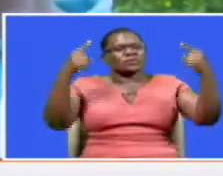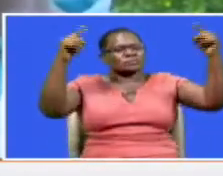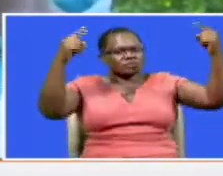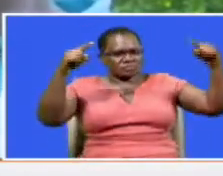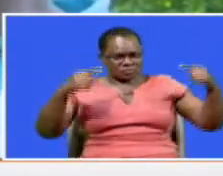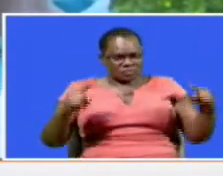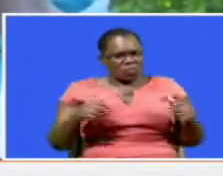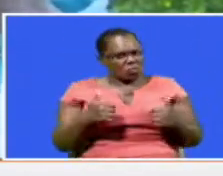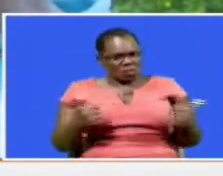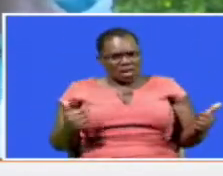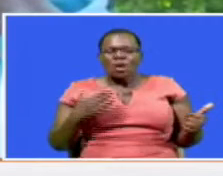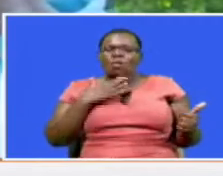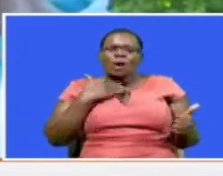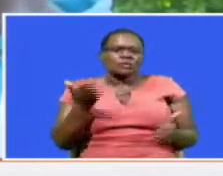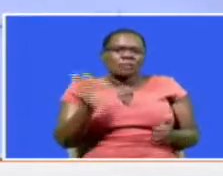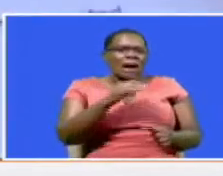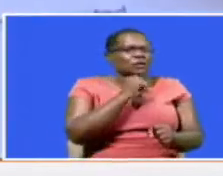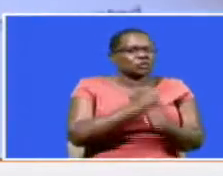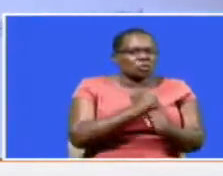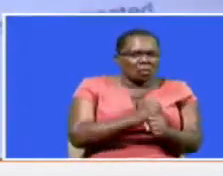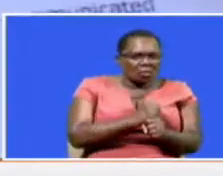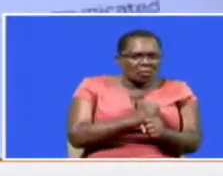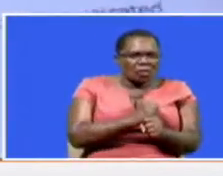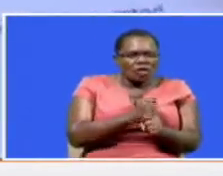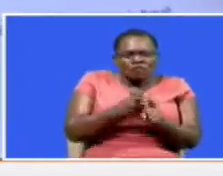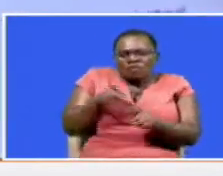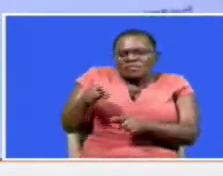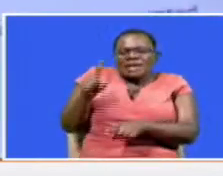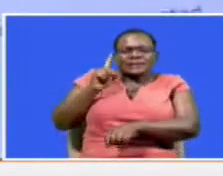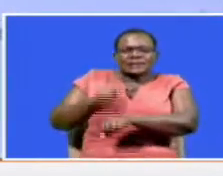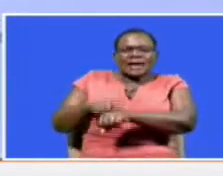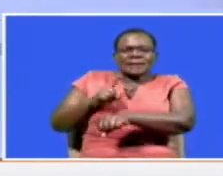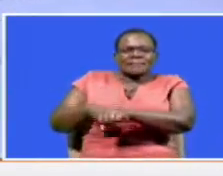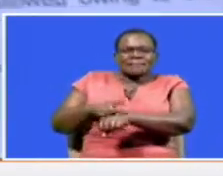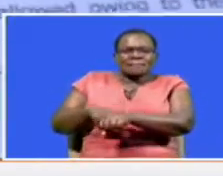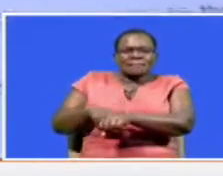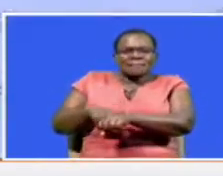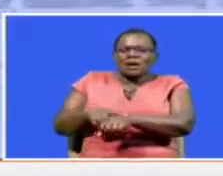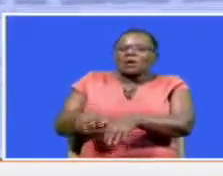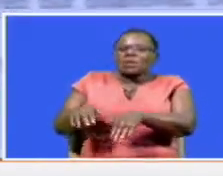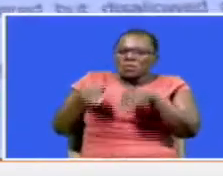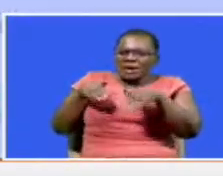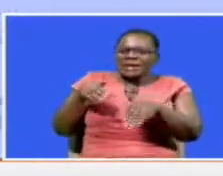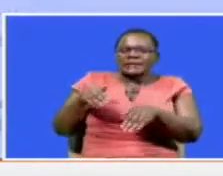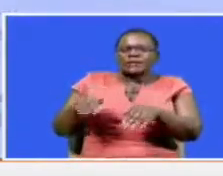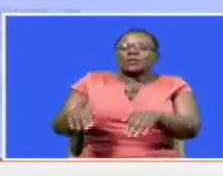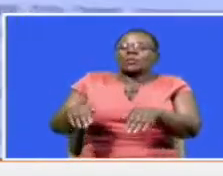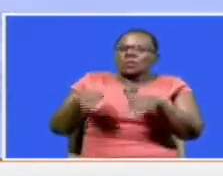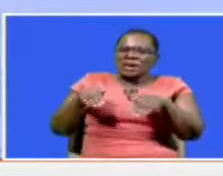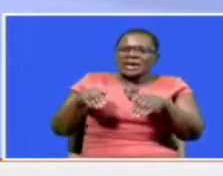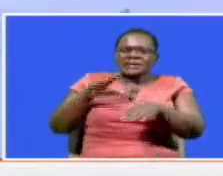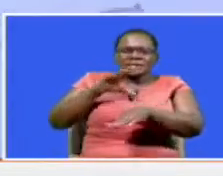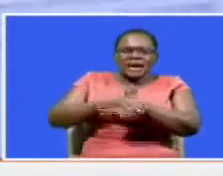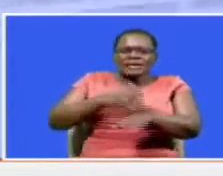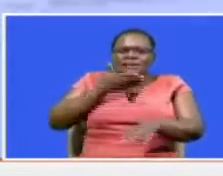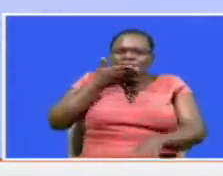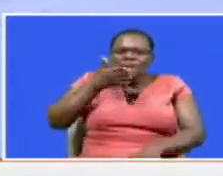successful. Tungependa kurudishwa kazi. Kutoka hiyo wakati, tukangoja majibu, majibu